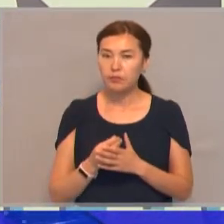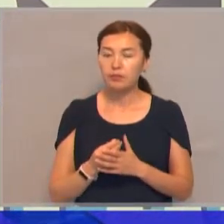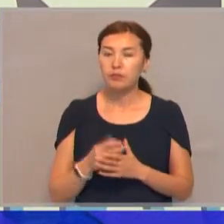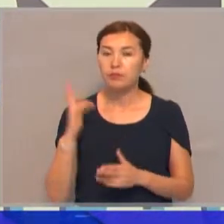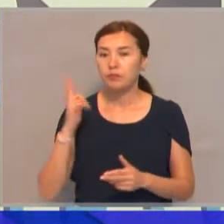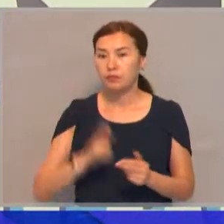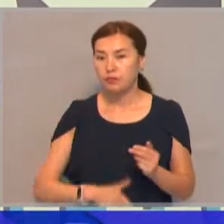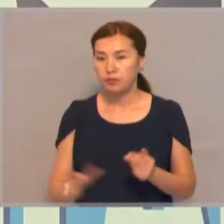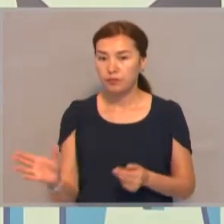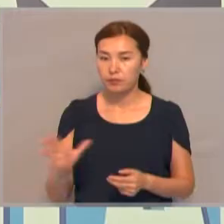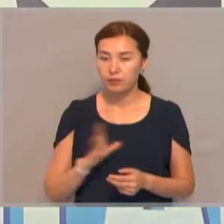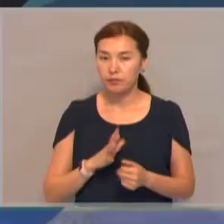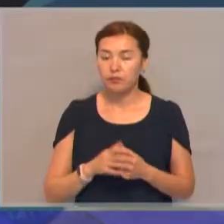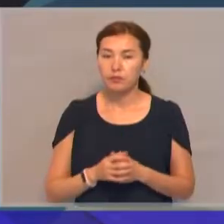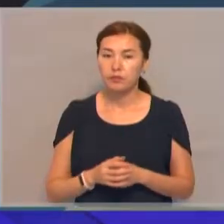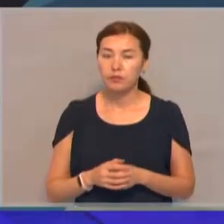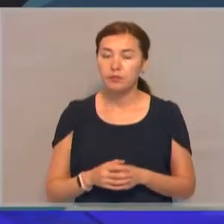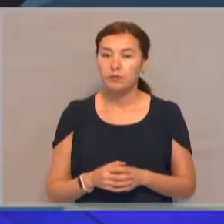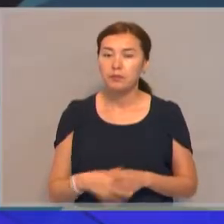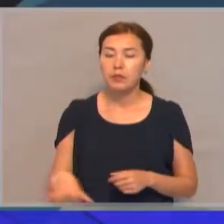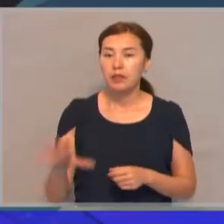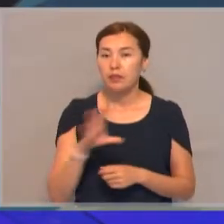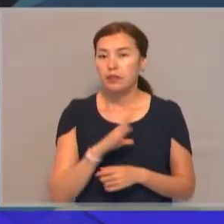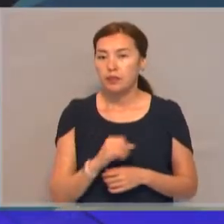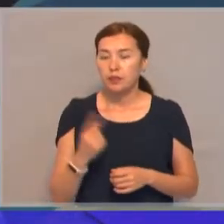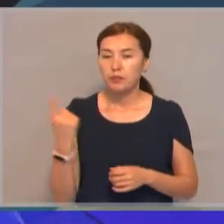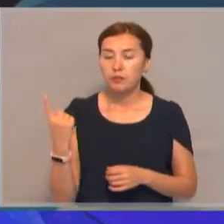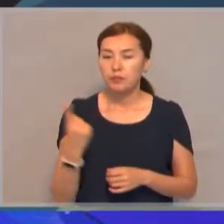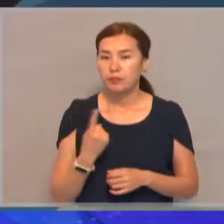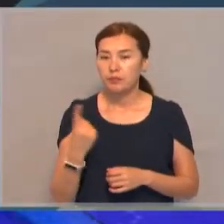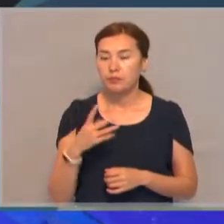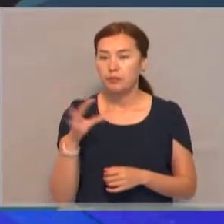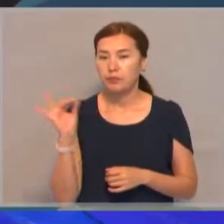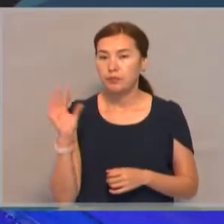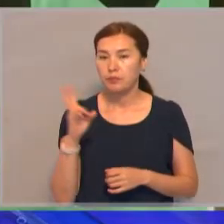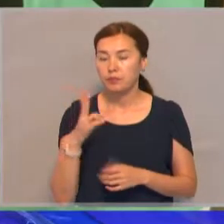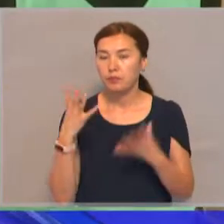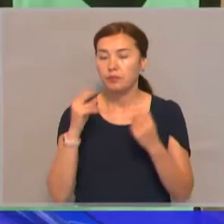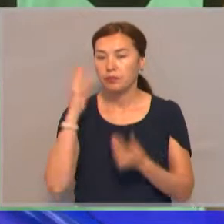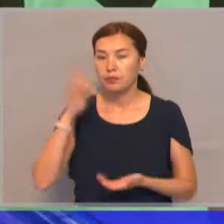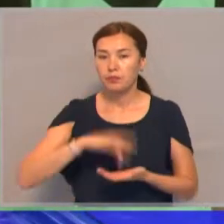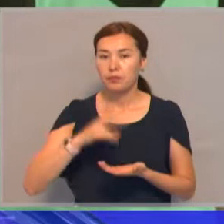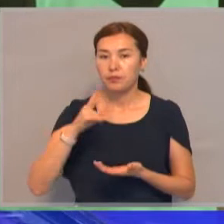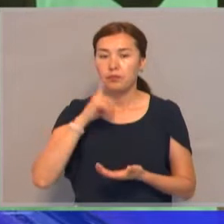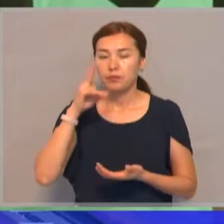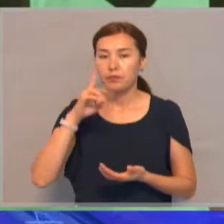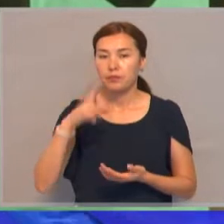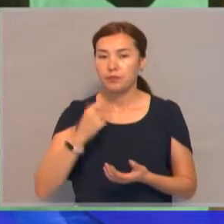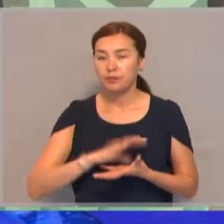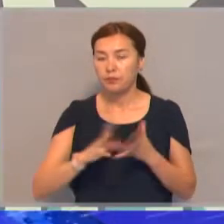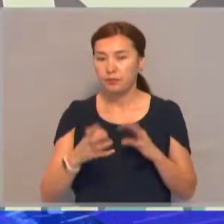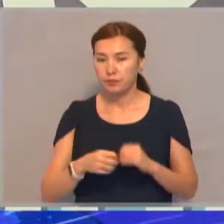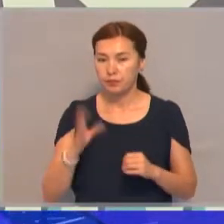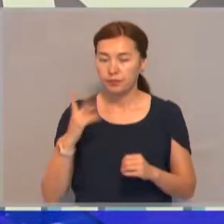өзінің мәресіне келіп жетіп жатыр. Жалпы бірінші маусым күні Шымкент жастар лигасының